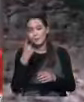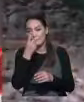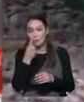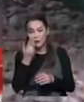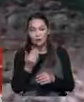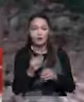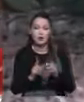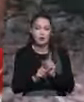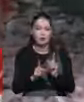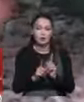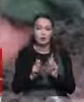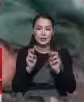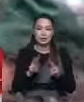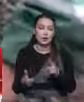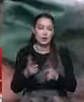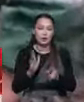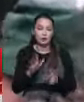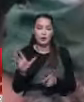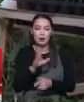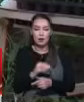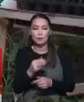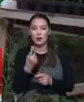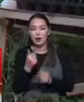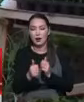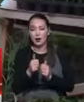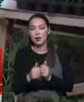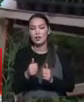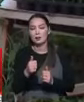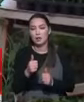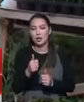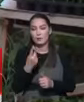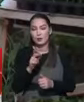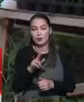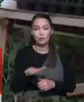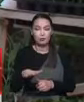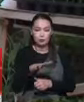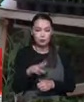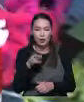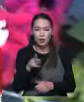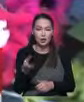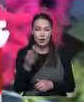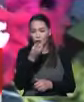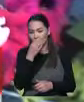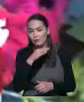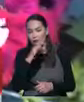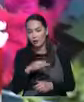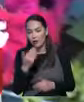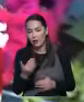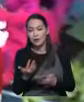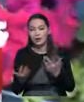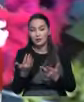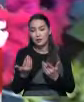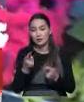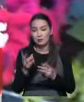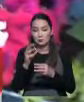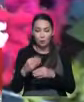бапталып, дайындалады. Әр пішіннің бір шаршы метріне 2000 дана гүл кетеді. Жасыл өскін жазда қурап не білініп қалса, жаңасы егіледі.